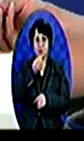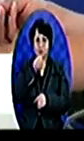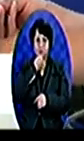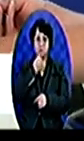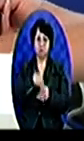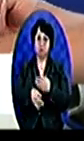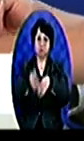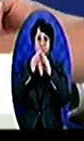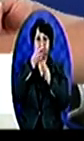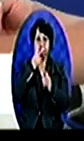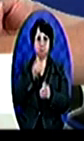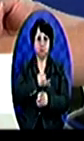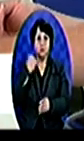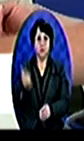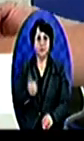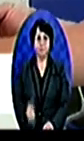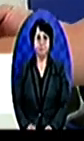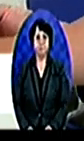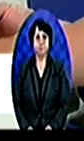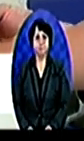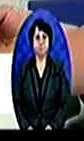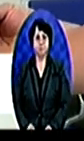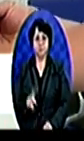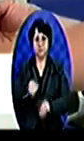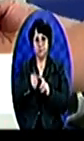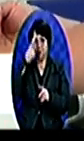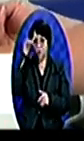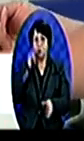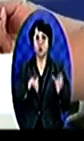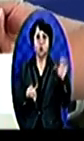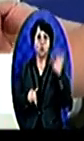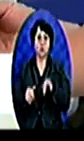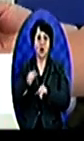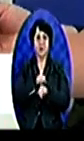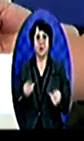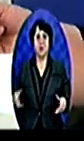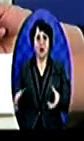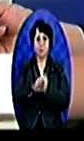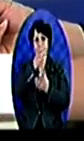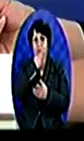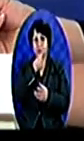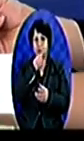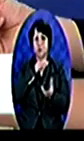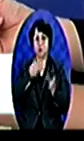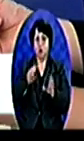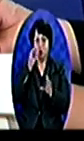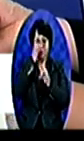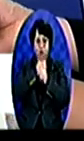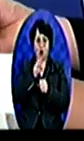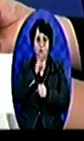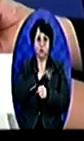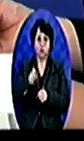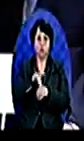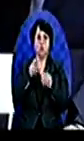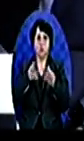гэдэгт бүрэн итгэлтэй байна. Дээр нь бол Монгол Солонгосын ард түмний найрамдлыг бэлэг тэмдэг болсон ийм сайхан онцлогоо эмчилгээний төв үүд